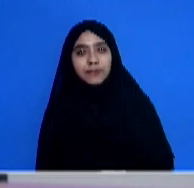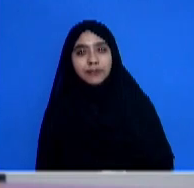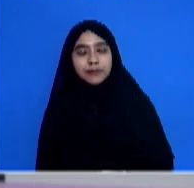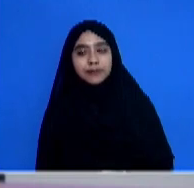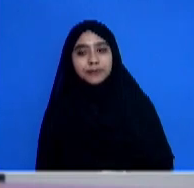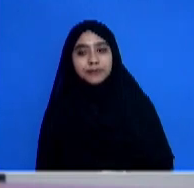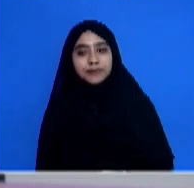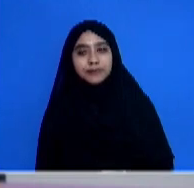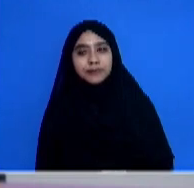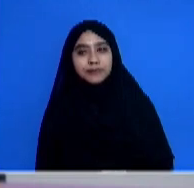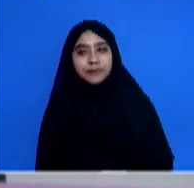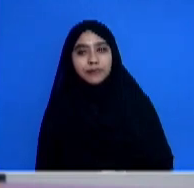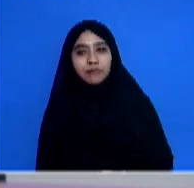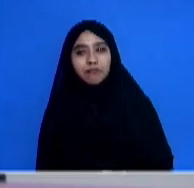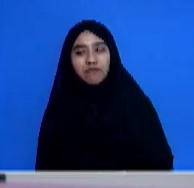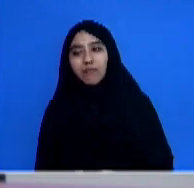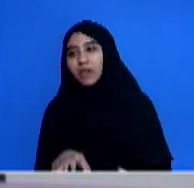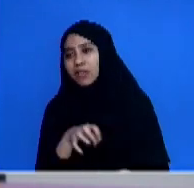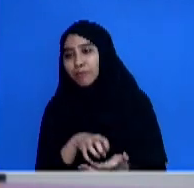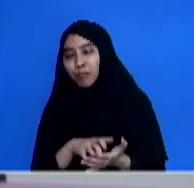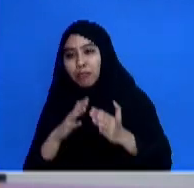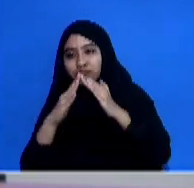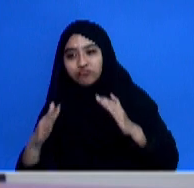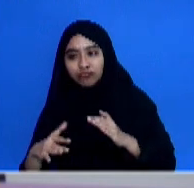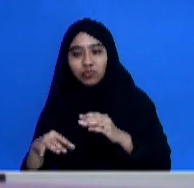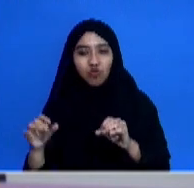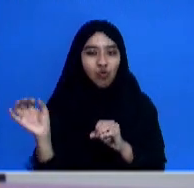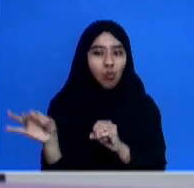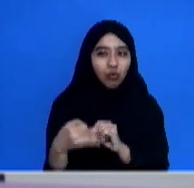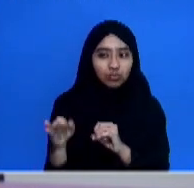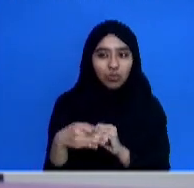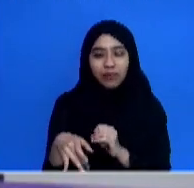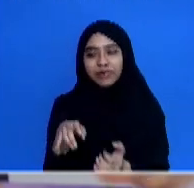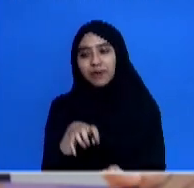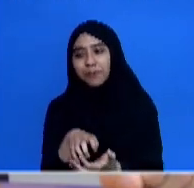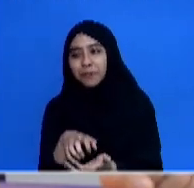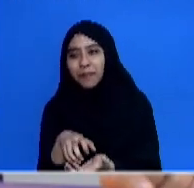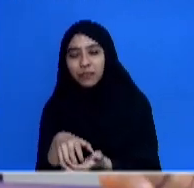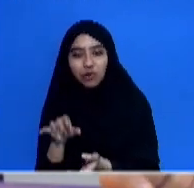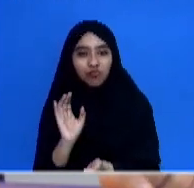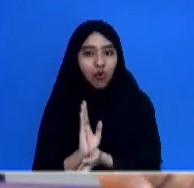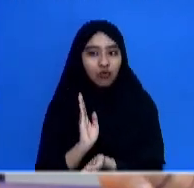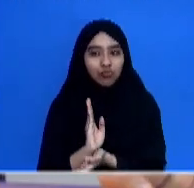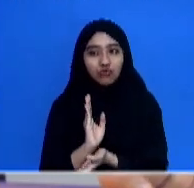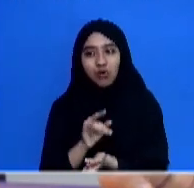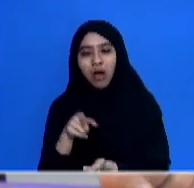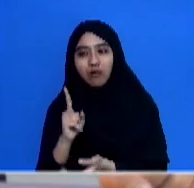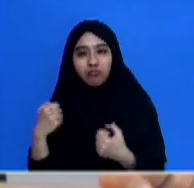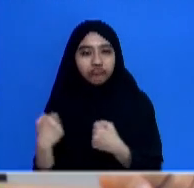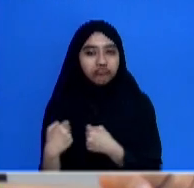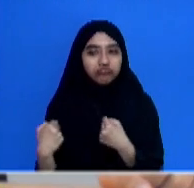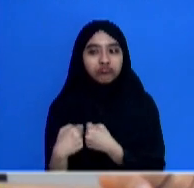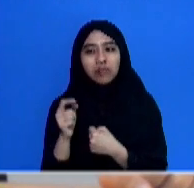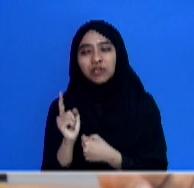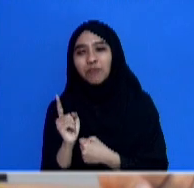Eksekusi pengosongan sebuah homestay di kawasan Borobudur, Kabupaten Magelang, Jawa Tengah diwarnai kericuhan dan isak tangis. Kericuhan